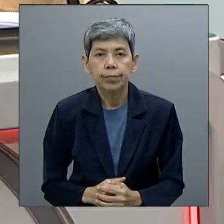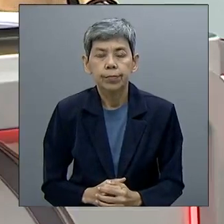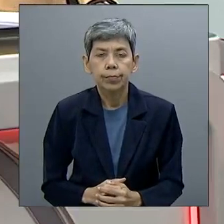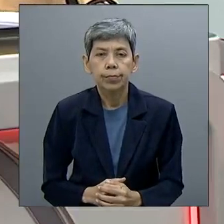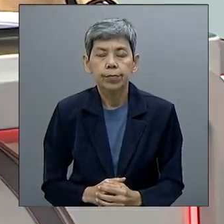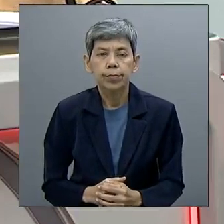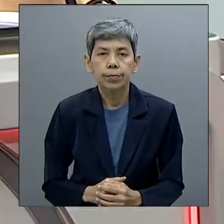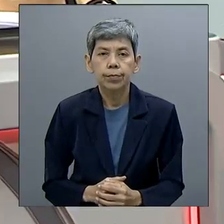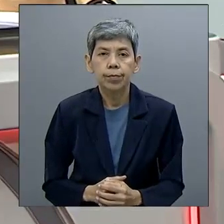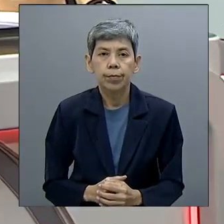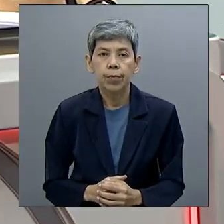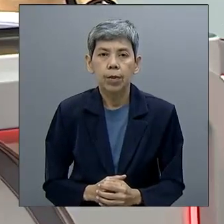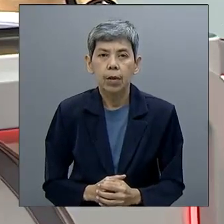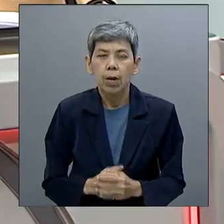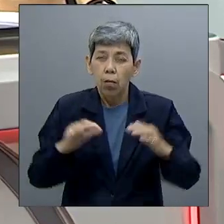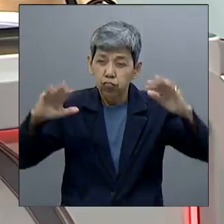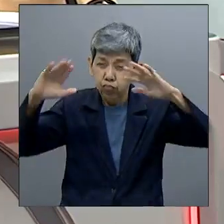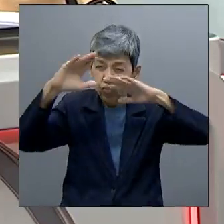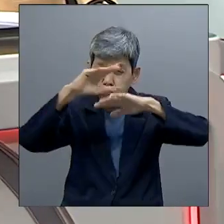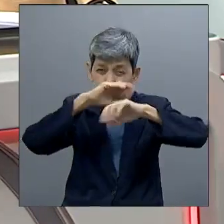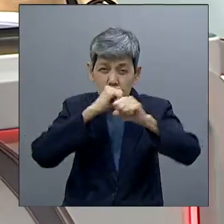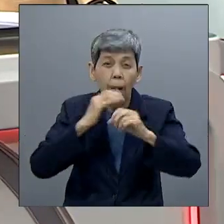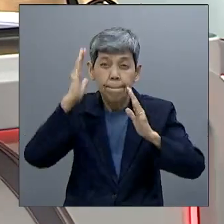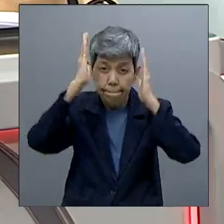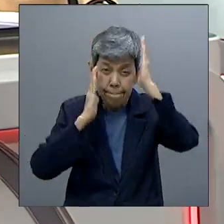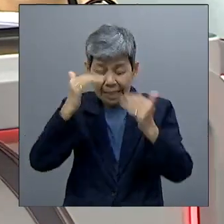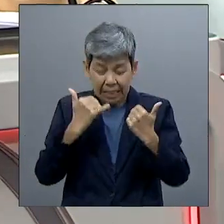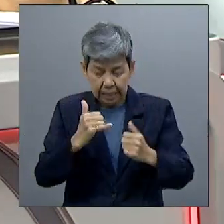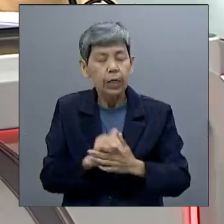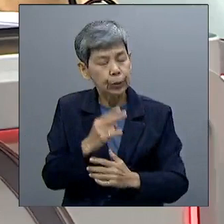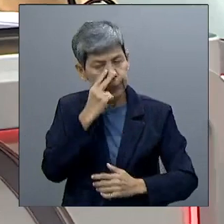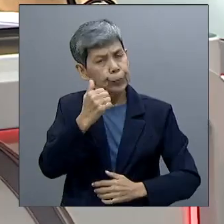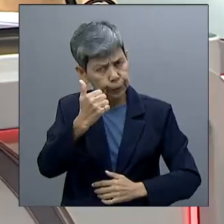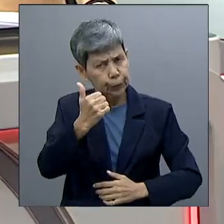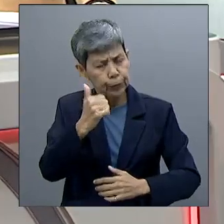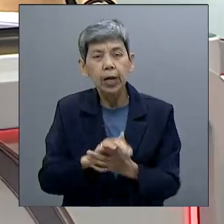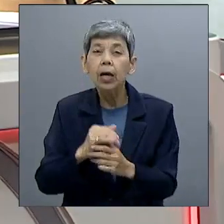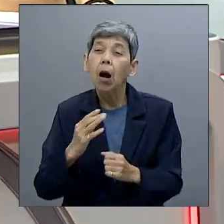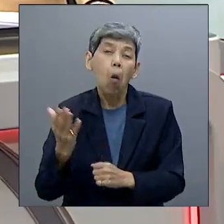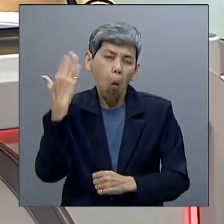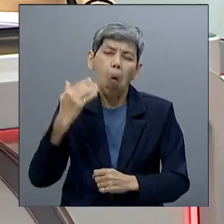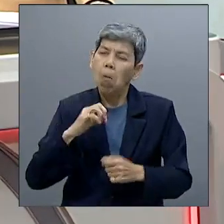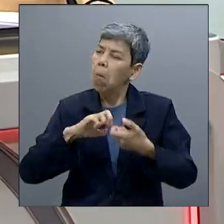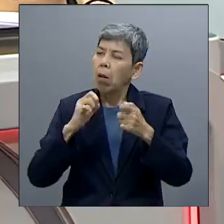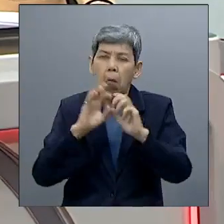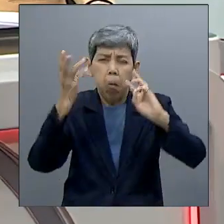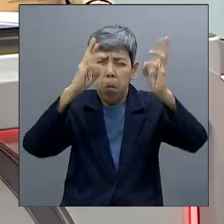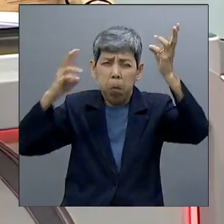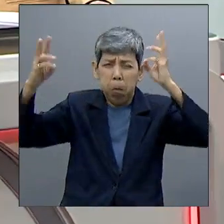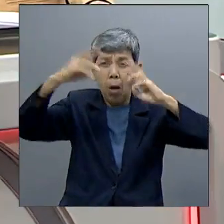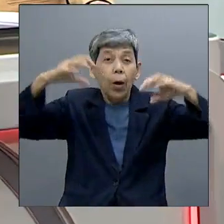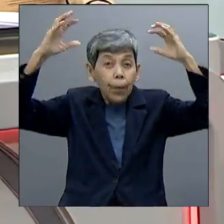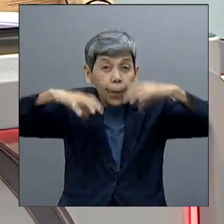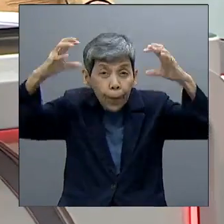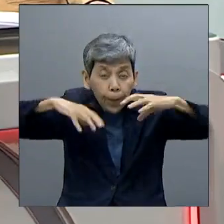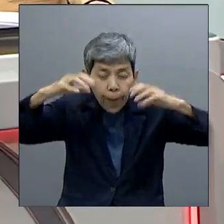คุณผู้ชมสถานการณ์หมอกควันในประเทศมาเลเซียตอนนี้เริ่มดีขึ้นแล้วนะคะเมื่อเทียบกับช่วงหลายวันที่ผ่านมาเพราะว่ามีฝนตก